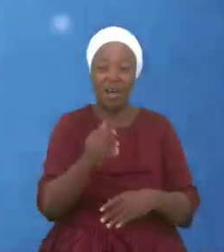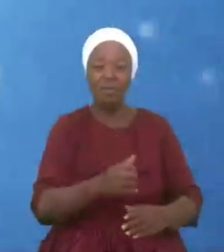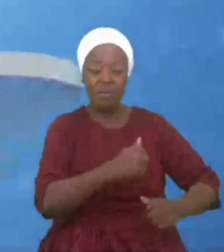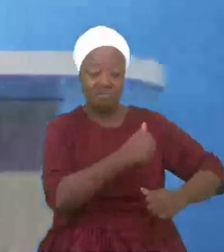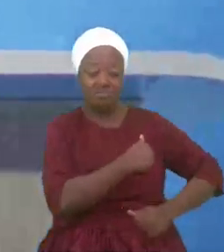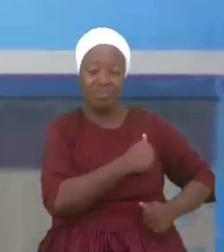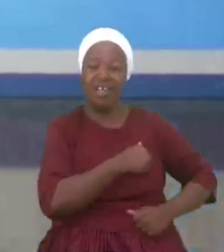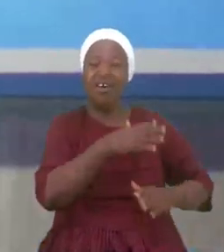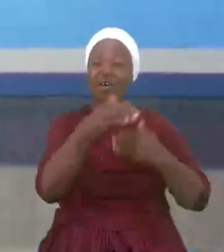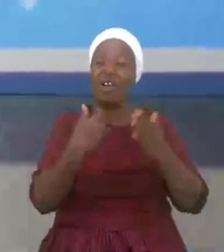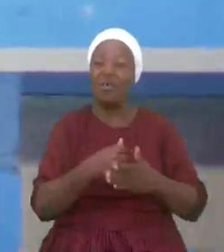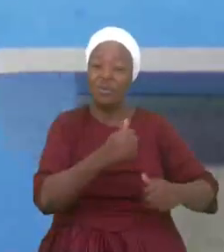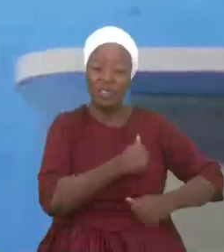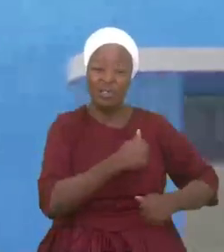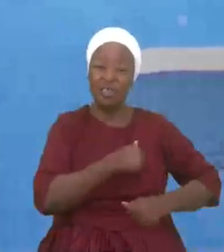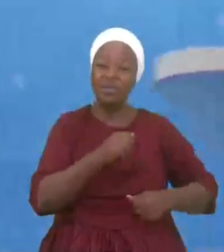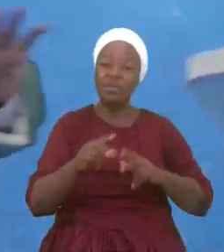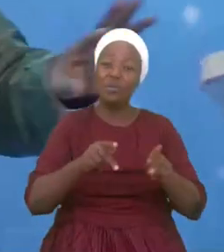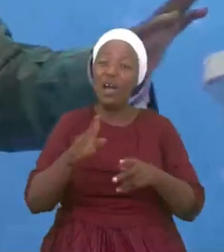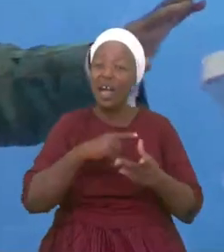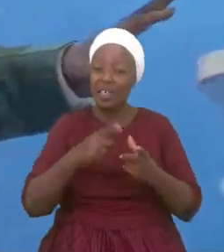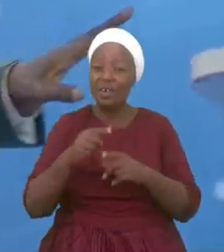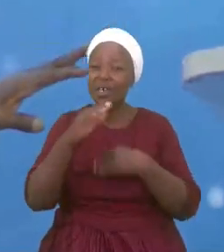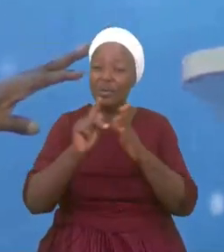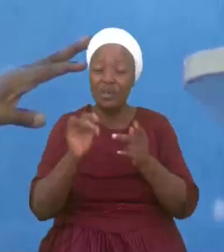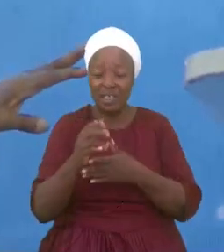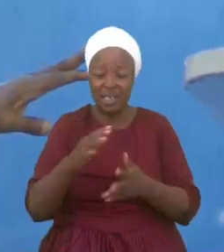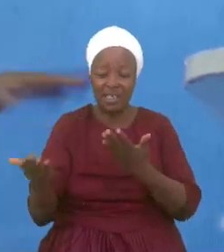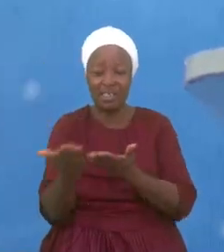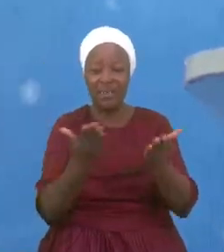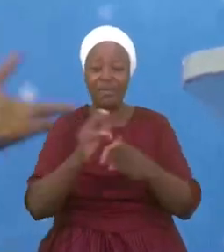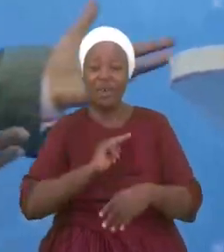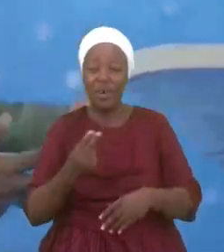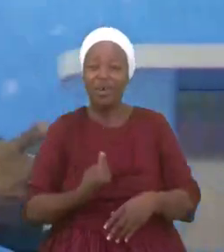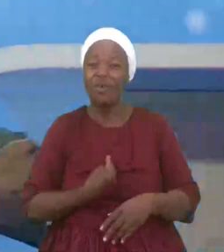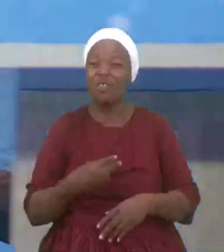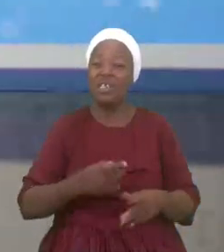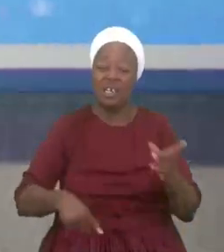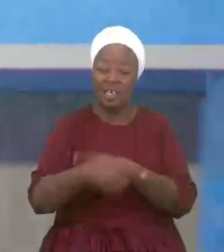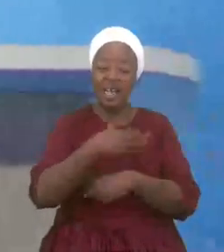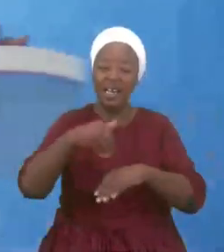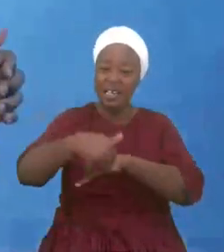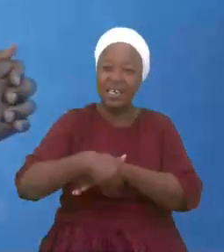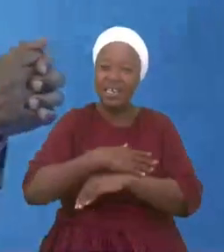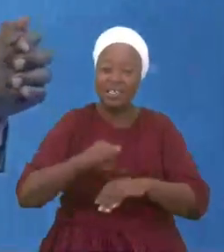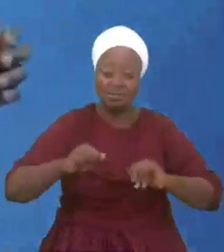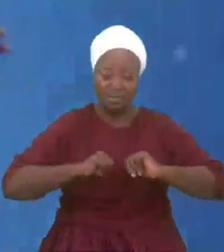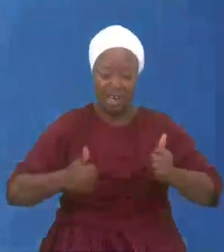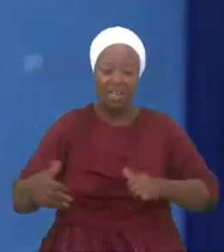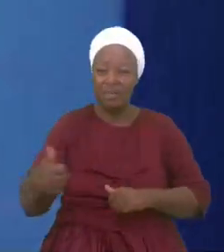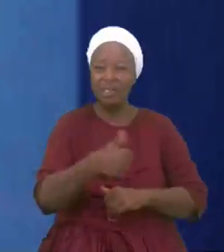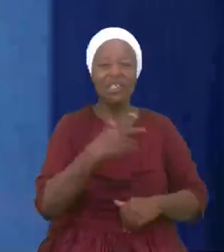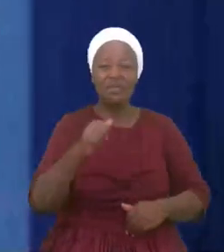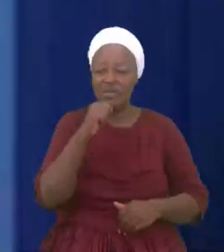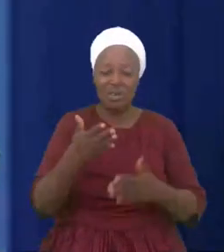nos ministres nous choristes ne surveillant nous sentinelles et tous ceux qui